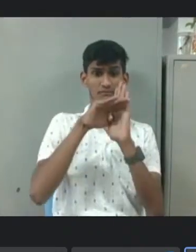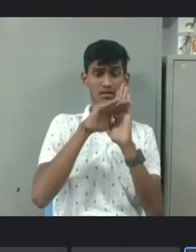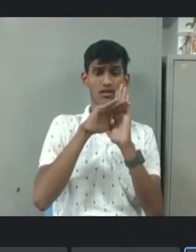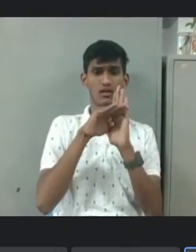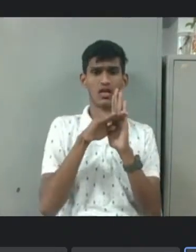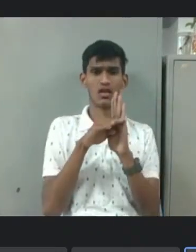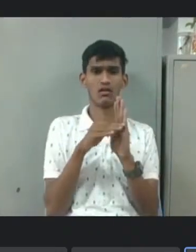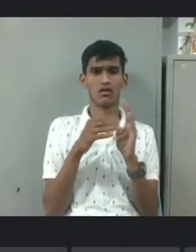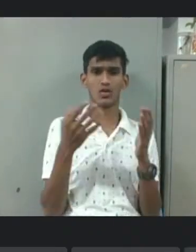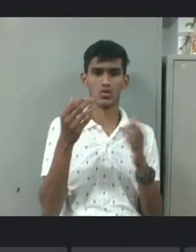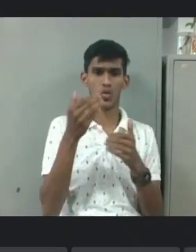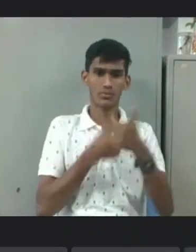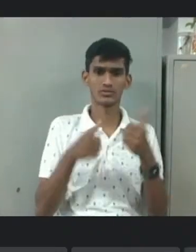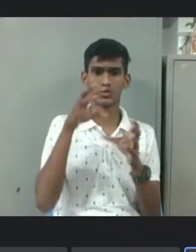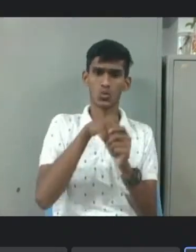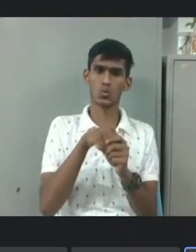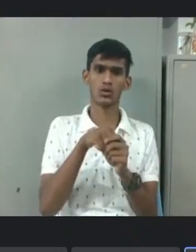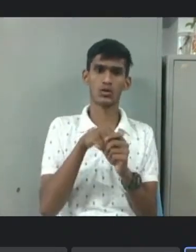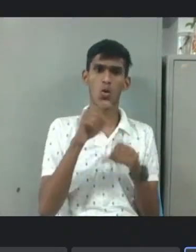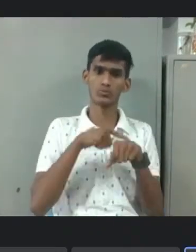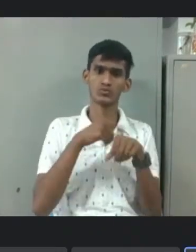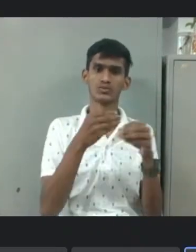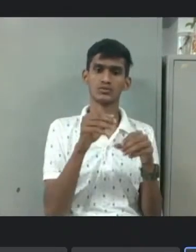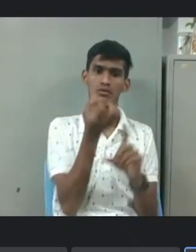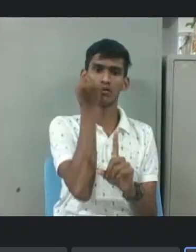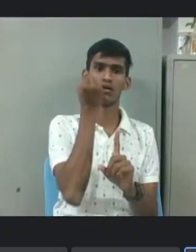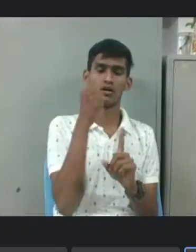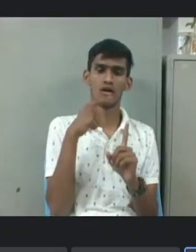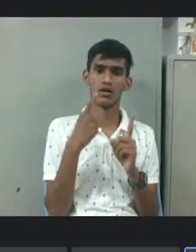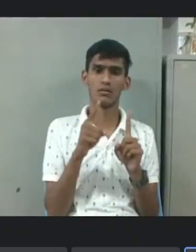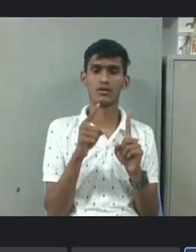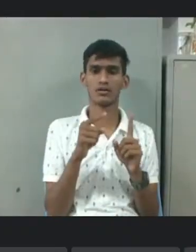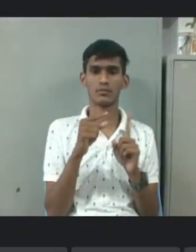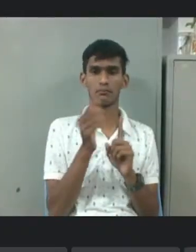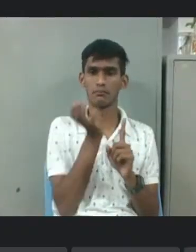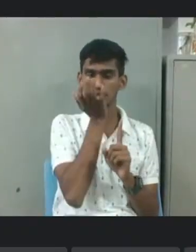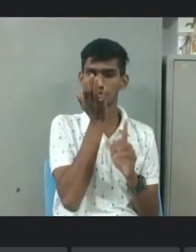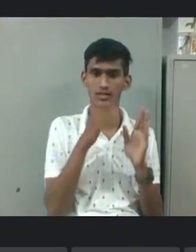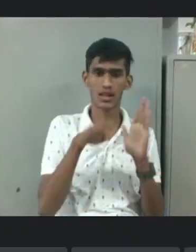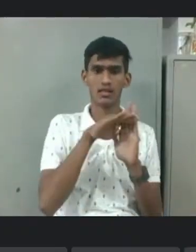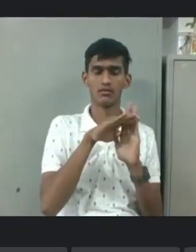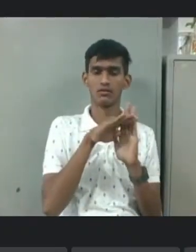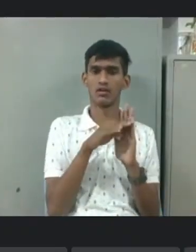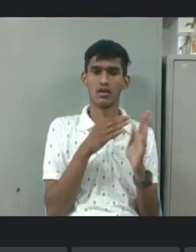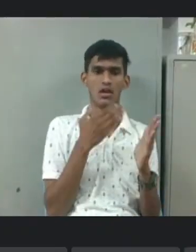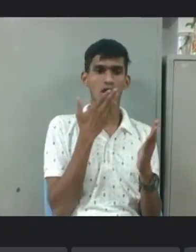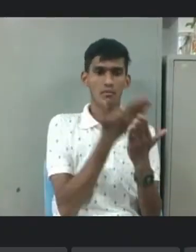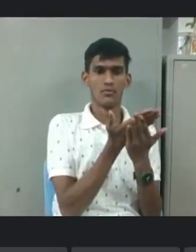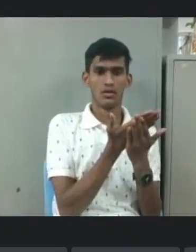വന്നിട്ടുണ്ടായിരുന്നു. ആ സമയത്താണ് ഞാൻ അവരോട് ചോദിച്ചത്. അതെ അതെ. അപ്പൊ അത് ആവശ്യമാണ് എന്നുള്ളത് ഒന്നും കൂടി ഒന്ന്